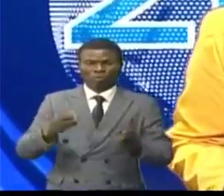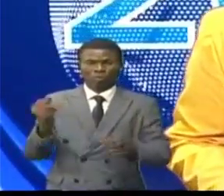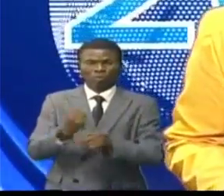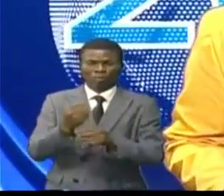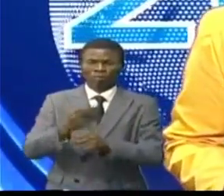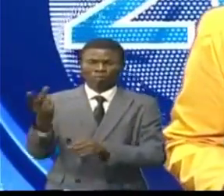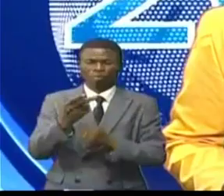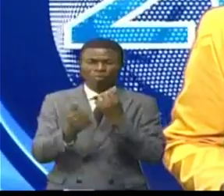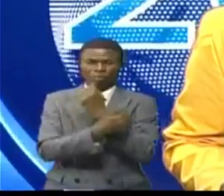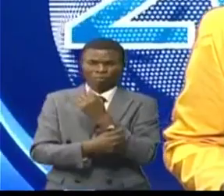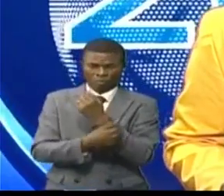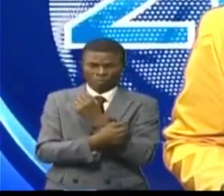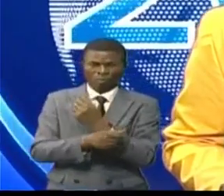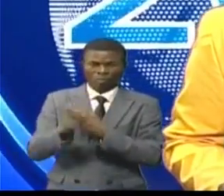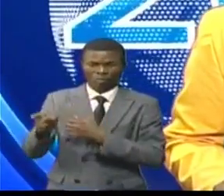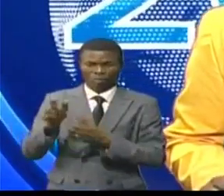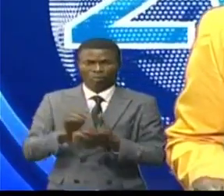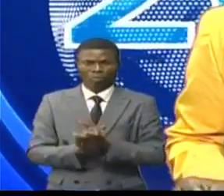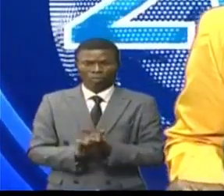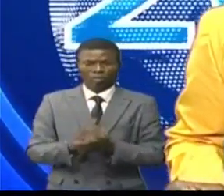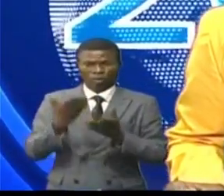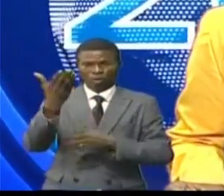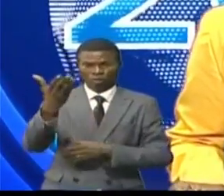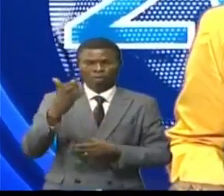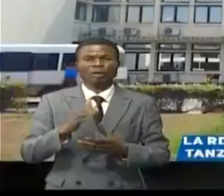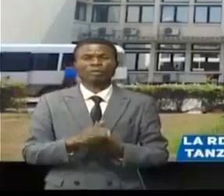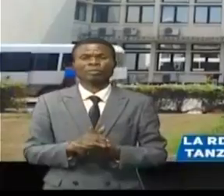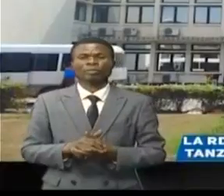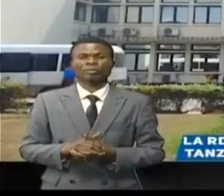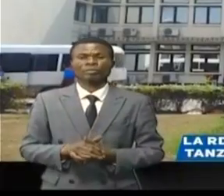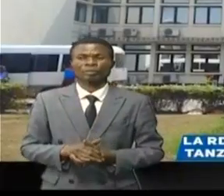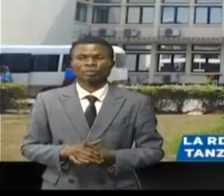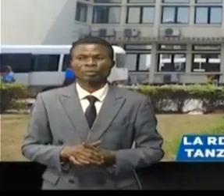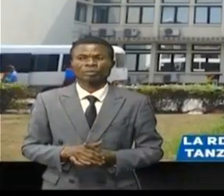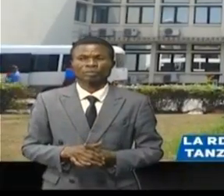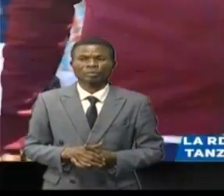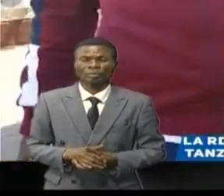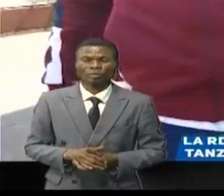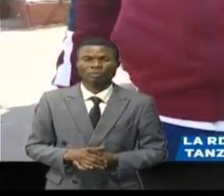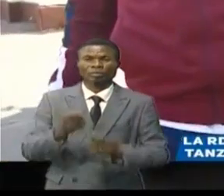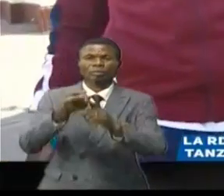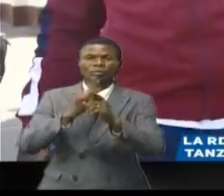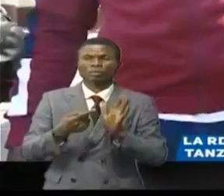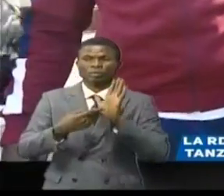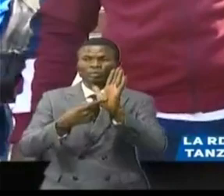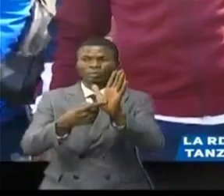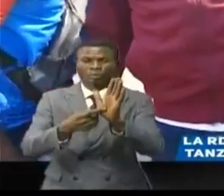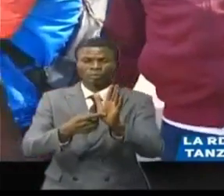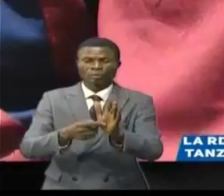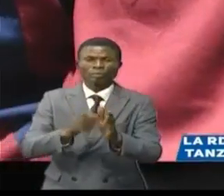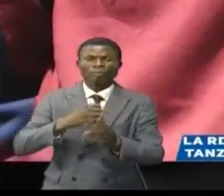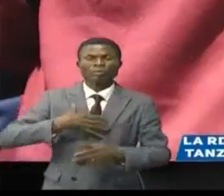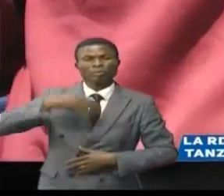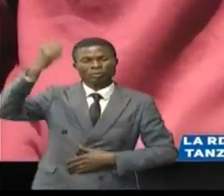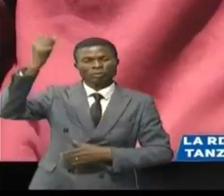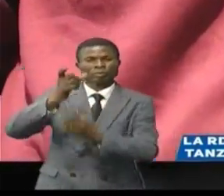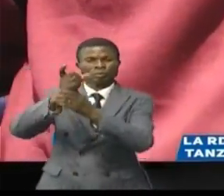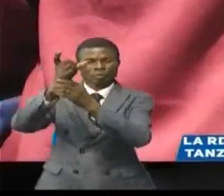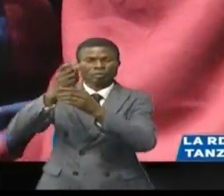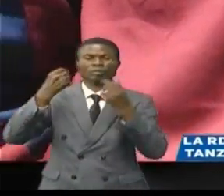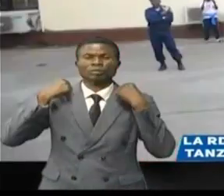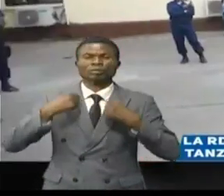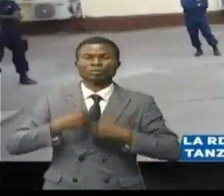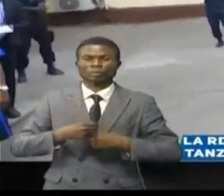conjointes SADC-PNC. Iverson Kabwawa. Ils sont venus présenter leur trophée et médaille de bronze au